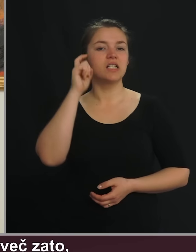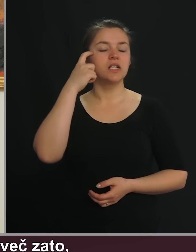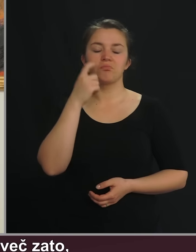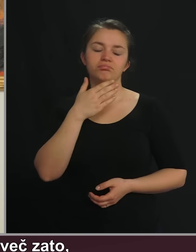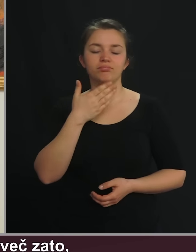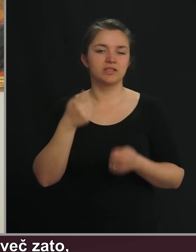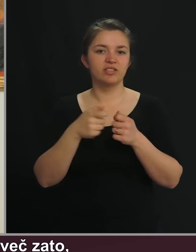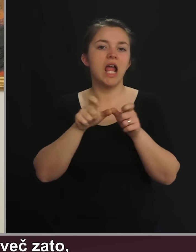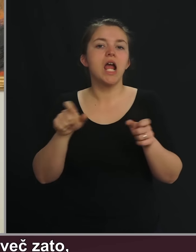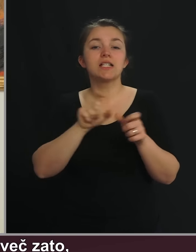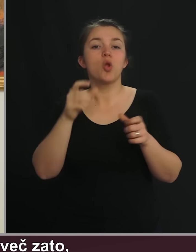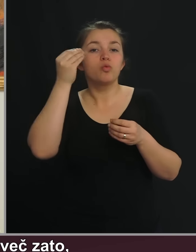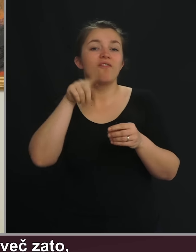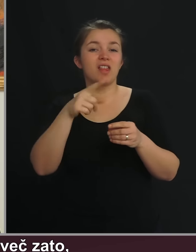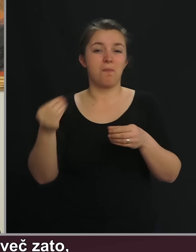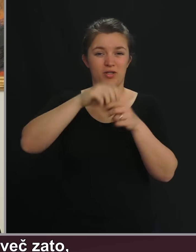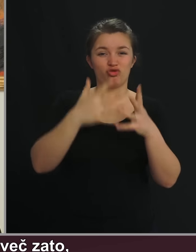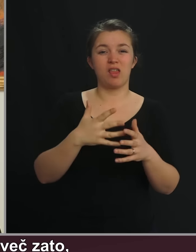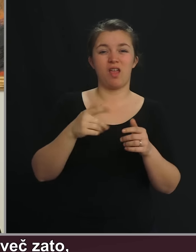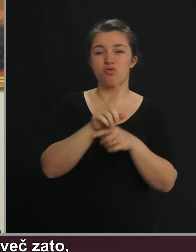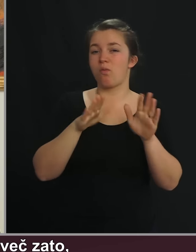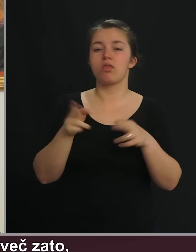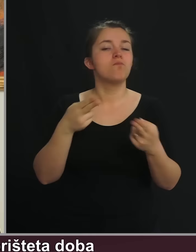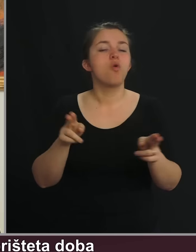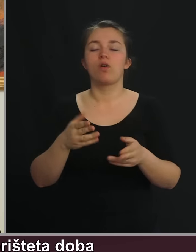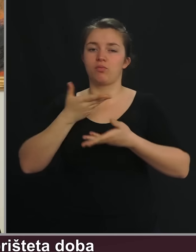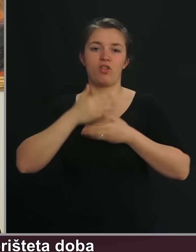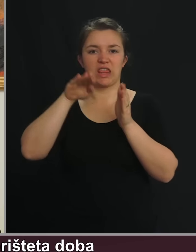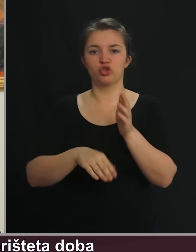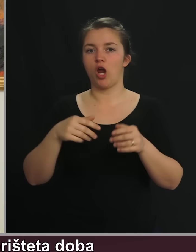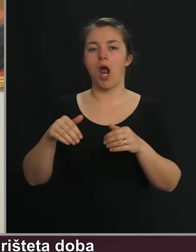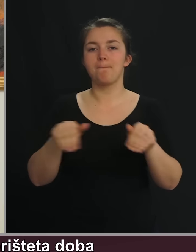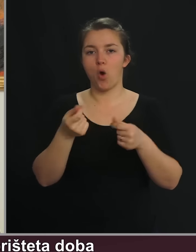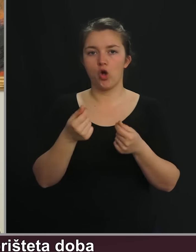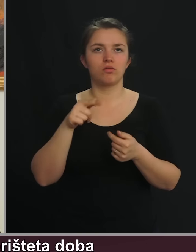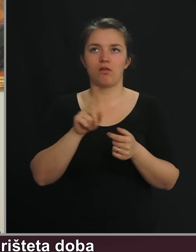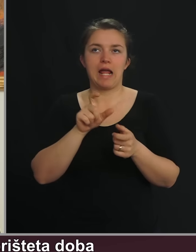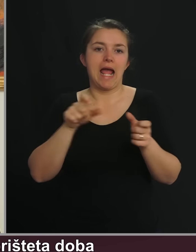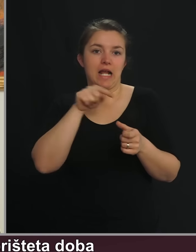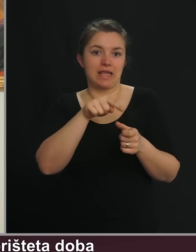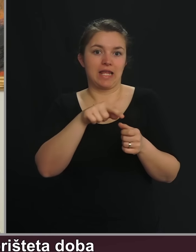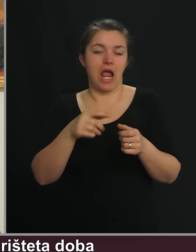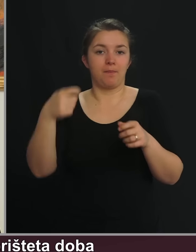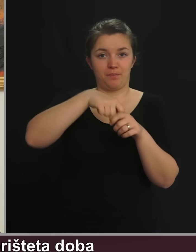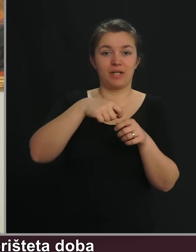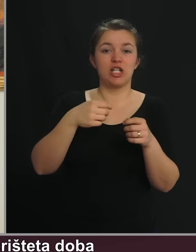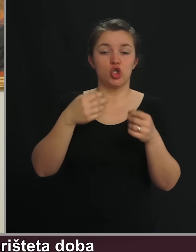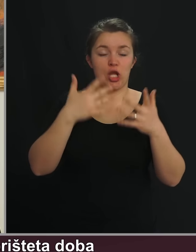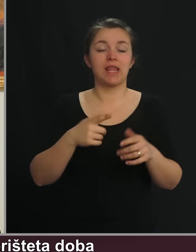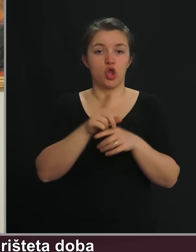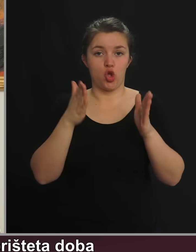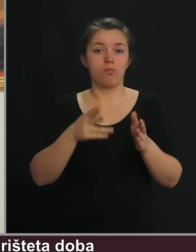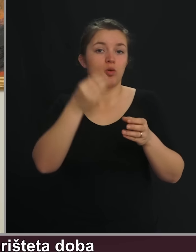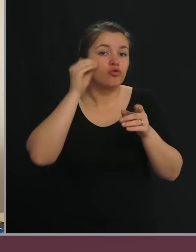Mislim, da je njena skrb odveč, zato ker zaradi upoštevanja prišteta dobe ne mora dobivati niže pokojnine, ker prišteta doba se upošteva kot odmerni